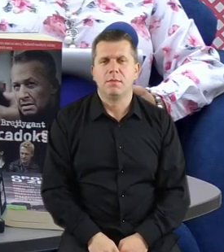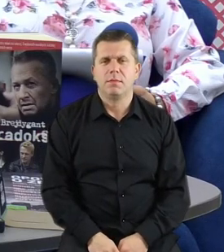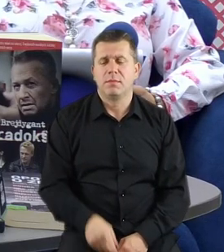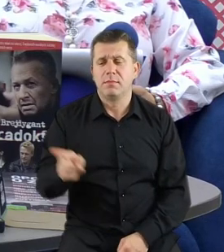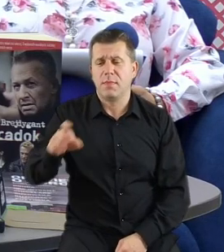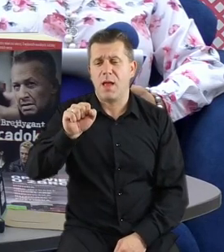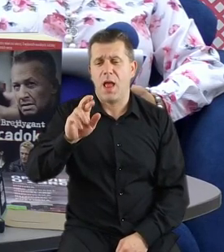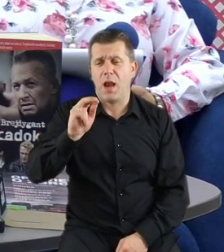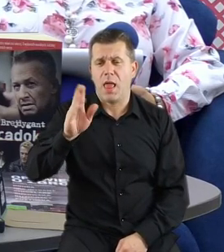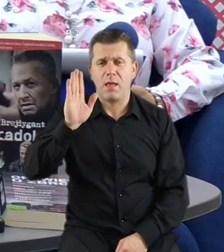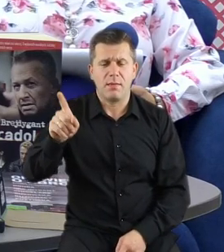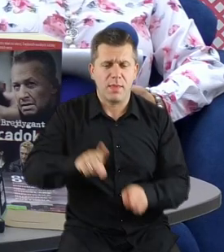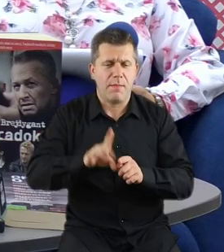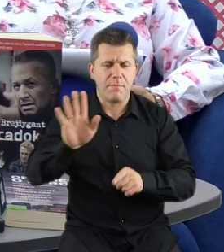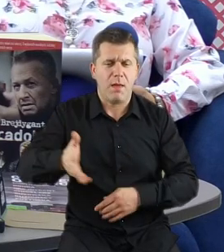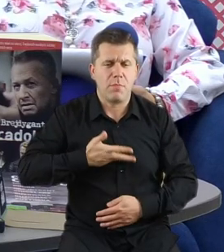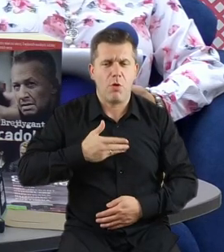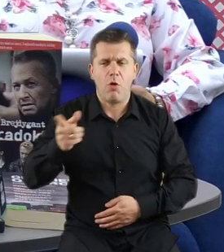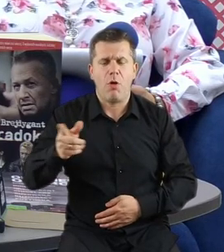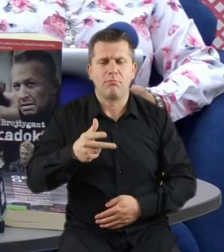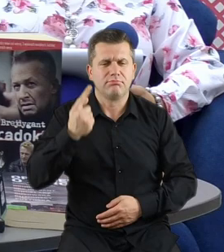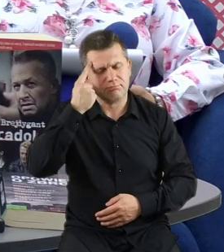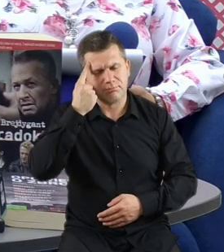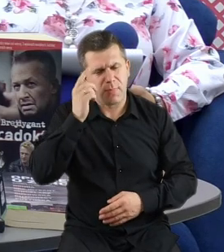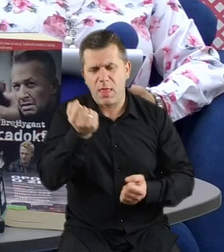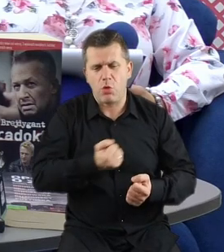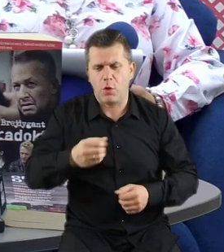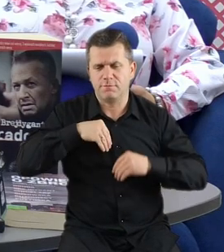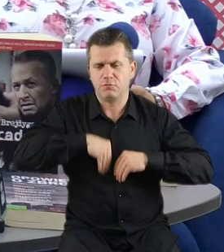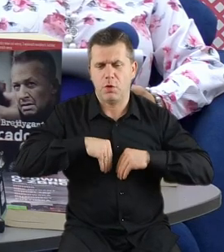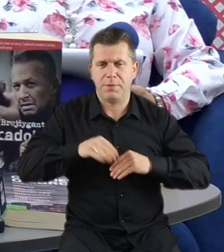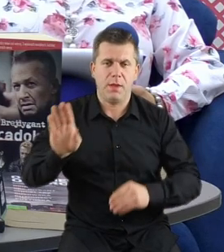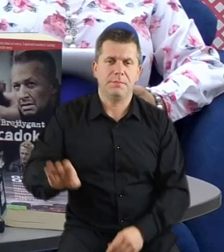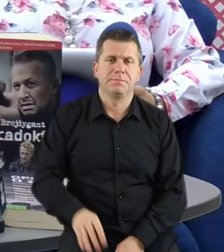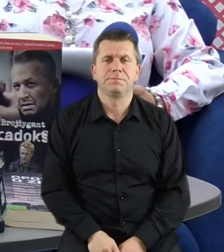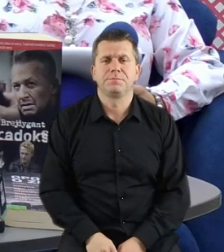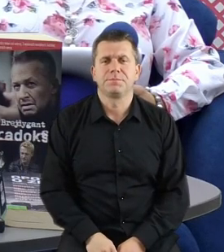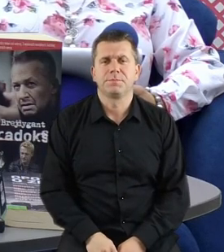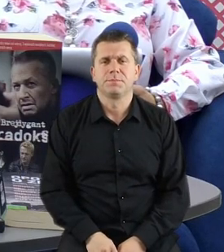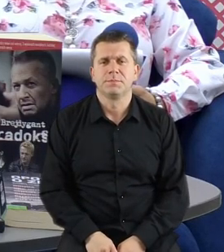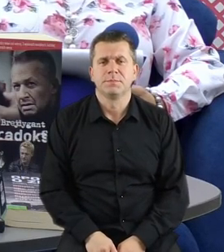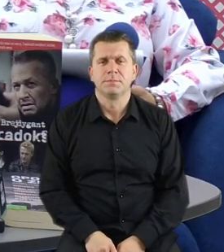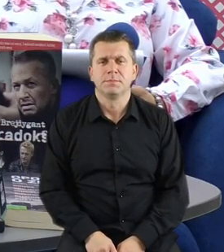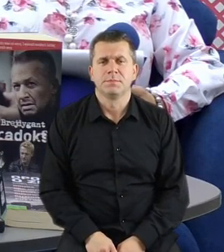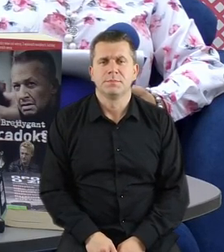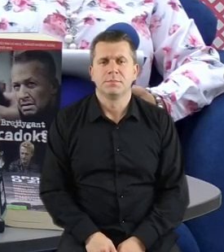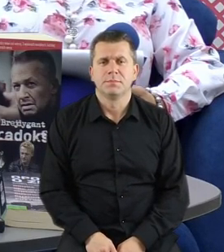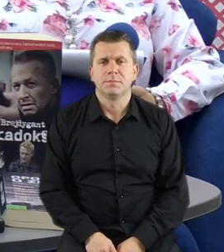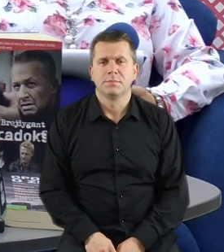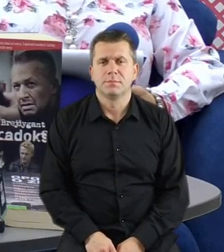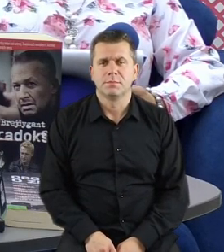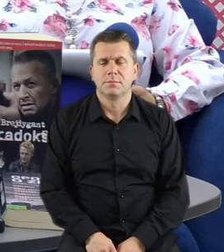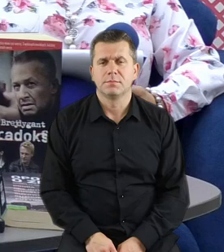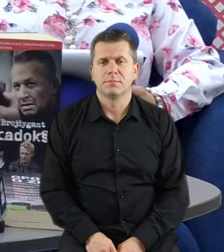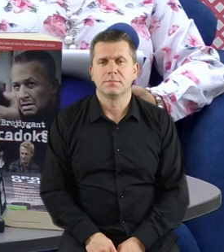Zresztą w Arku też jest chyba takie poczucie, ale on tego bardzo nie nosi w sobie. To jest tak, dosyć, wydaje